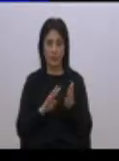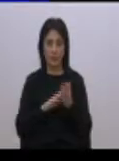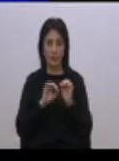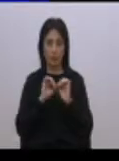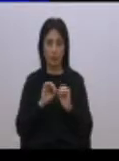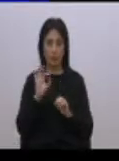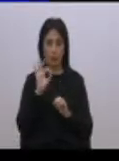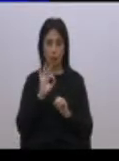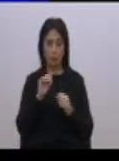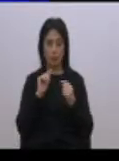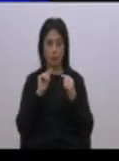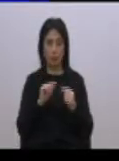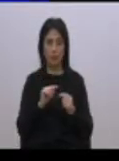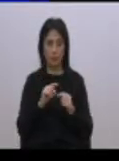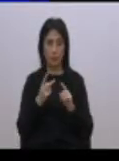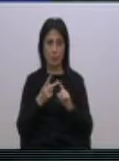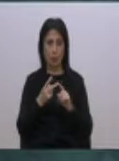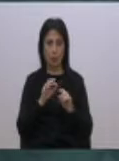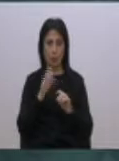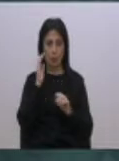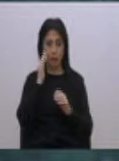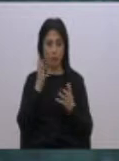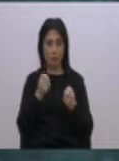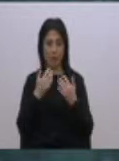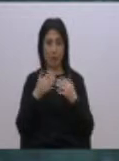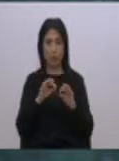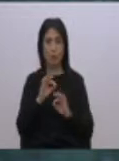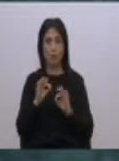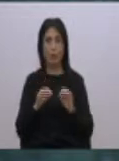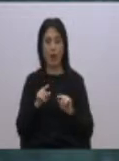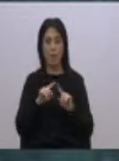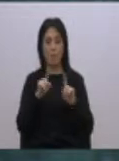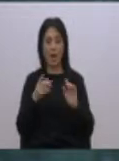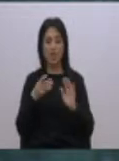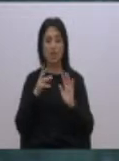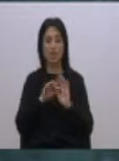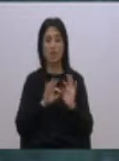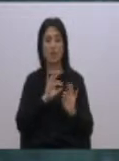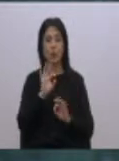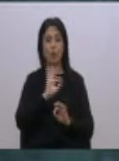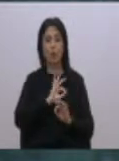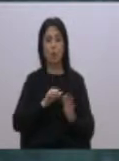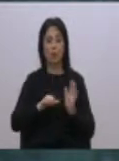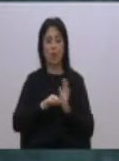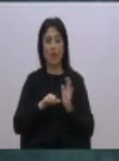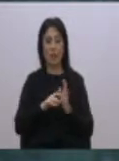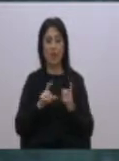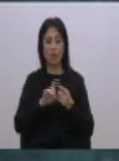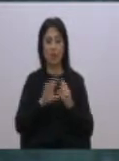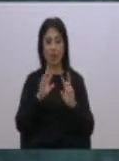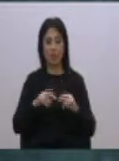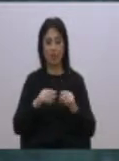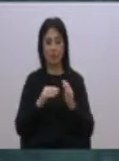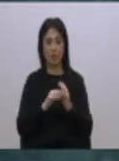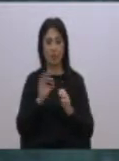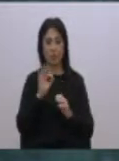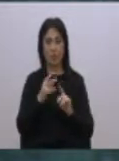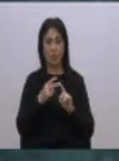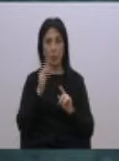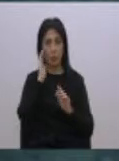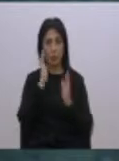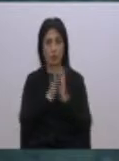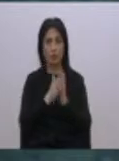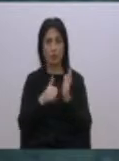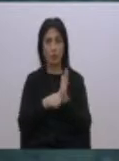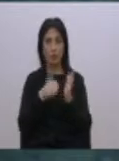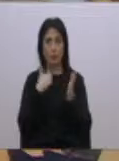Samozat schrameti mochre, nulti naamdegi, proiecte მერმოსმენით მიღებული. Am avut pachet chemoale proiecte, urdul dahmare, bise sau canusule, bise tai stau baze, მერმოსმენით, tot